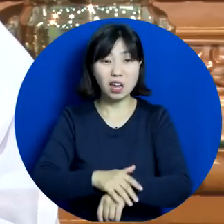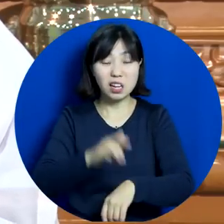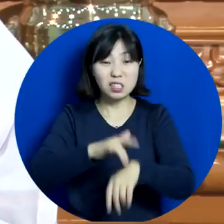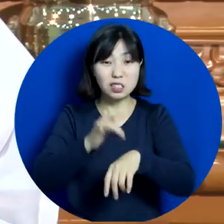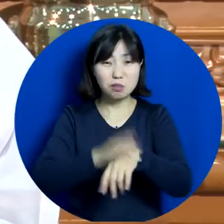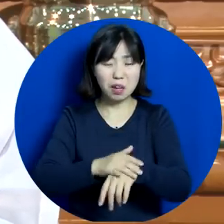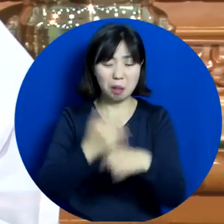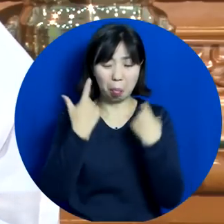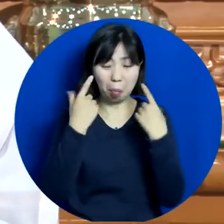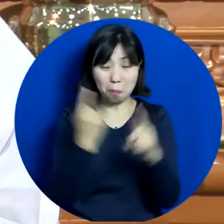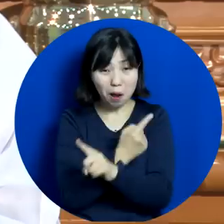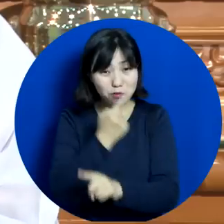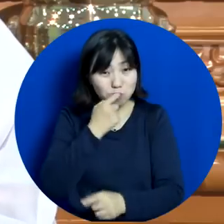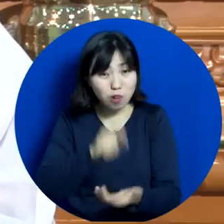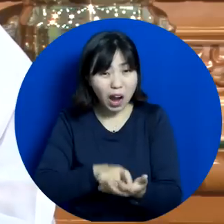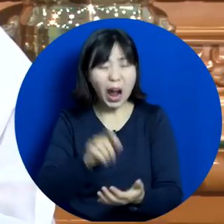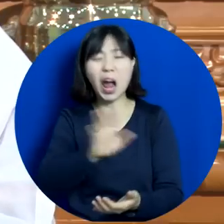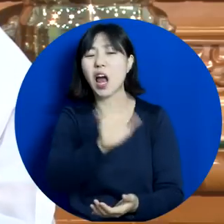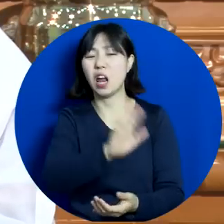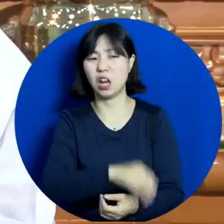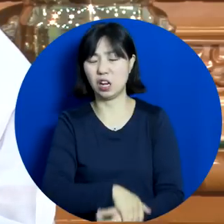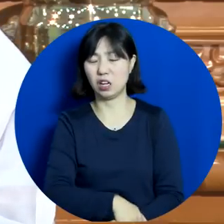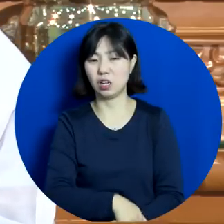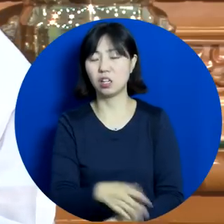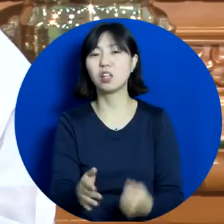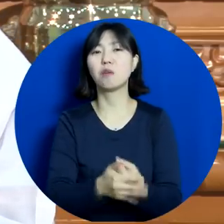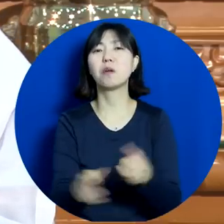이러면서 오히려 신뢰를 떨어뜨려요.